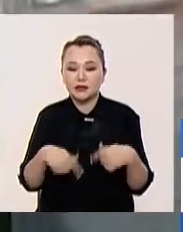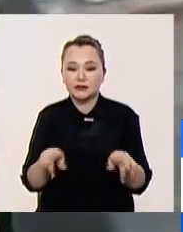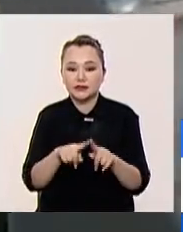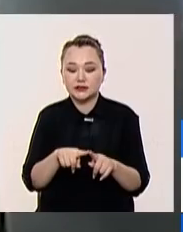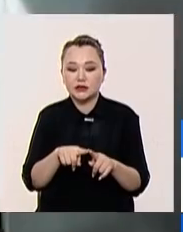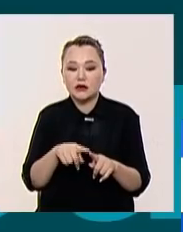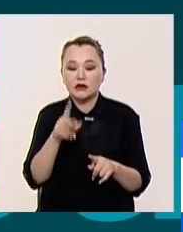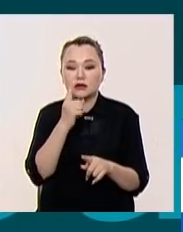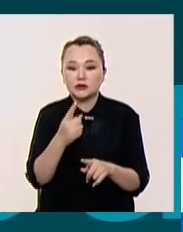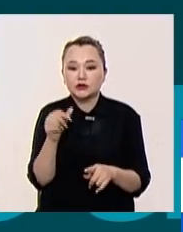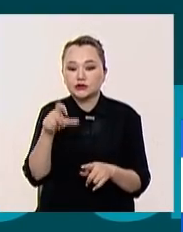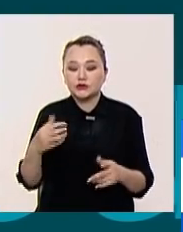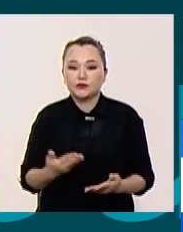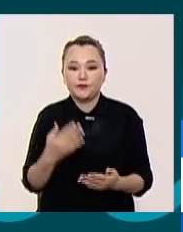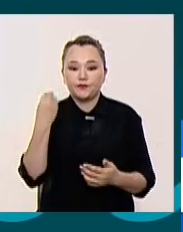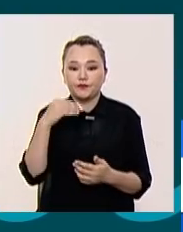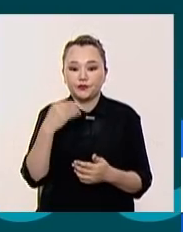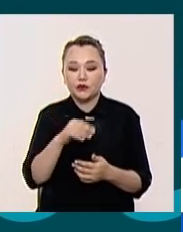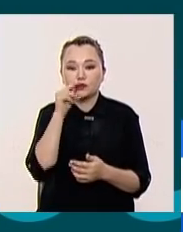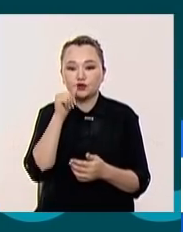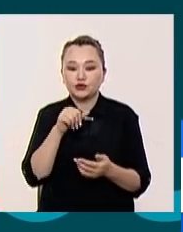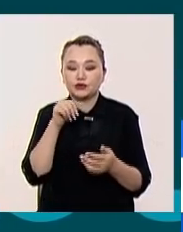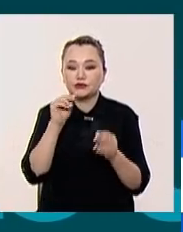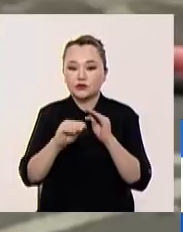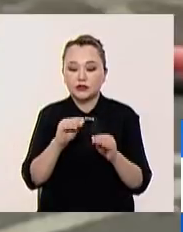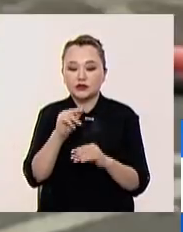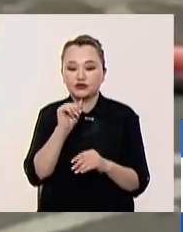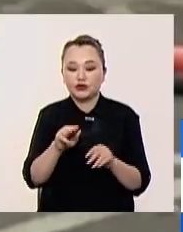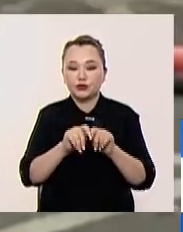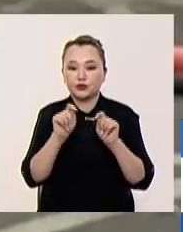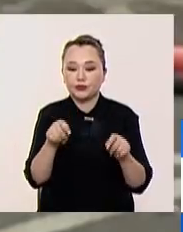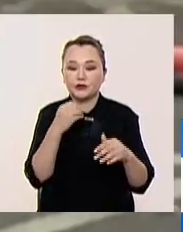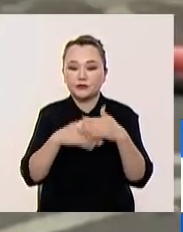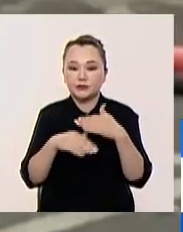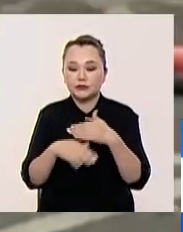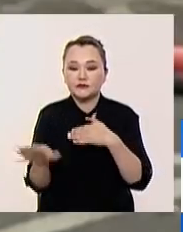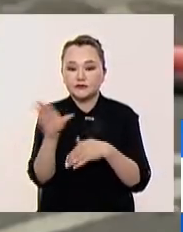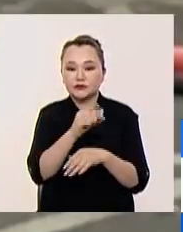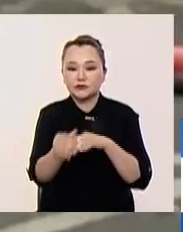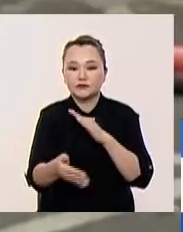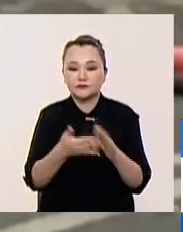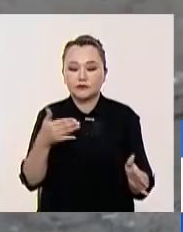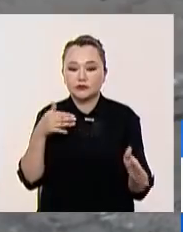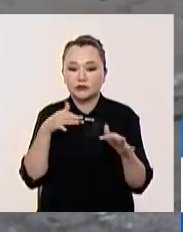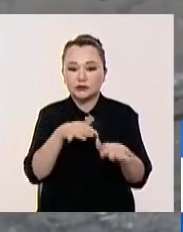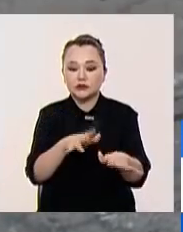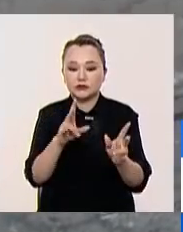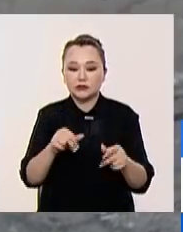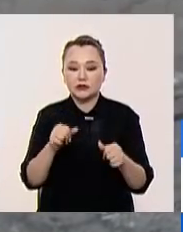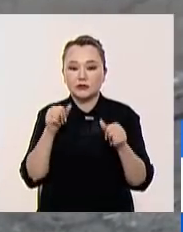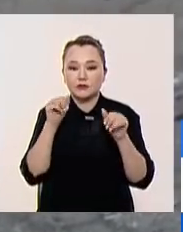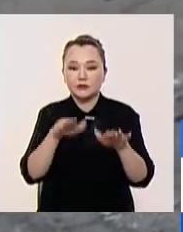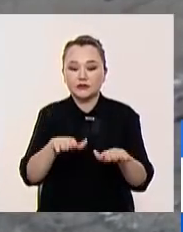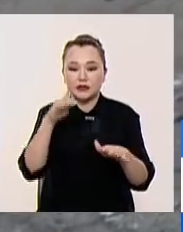организаций. Один из них – житель Актубе. Мужчина создал в WhatsApp-мессенджере группу и призывал других пользователей совершить нападение на местный